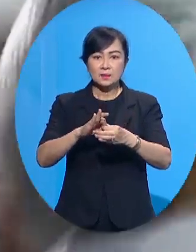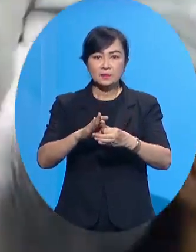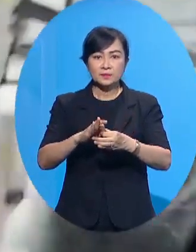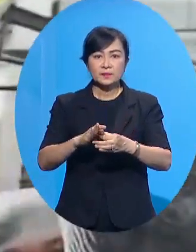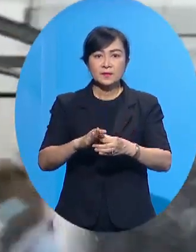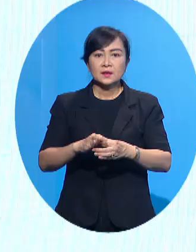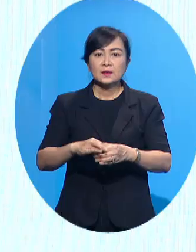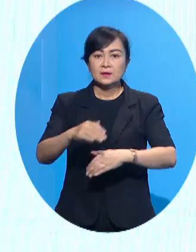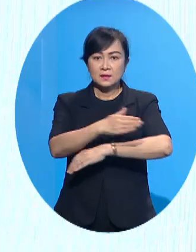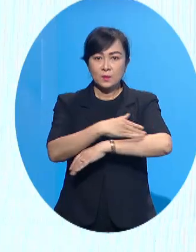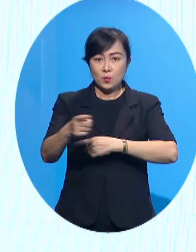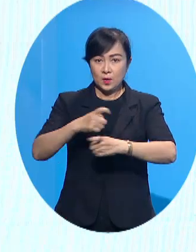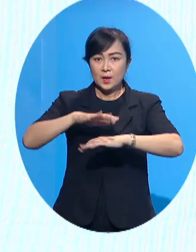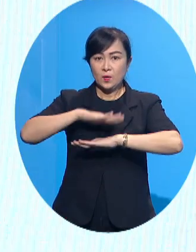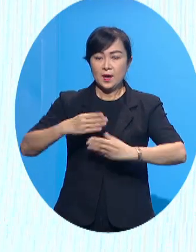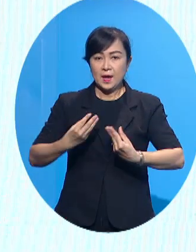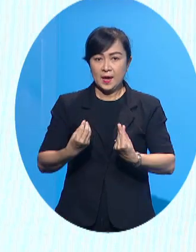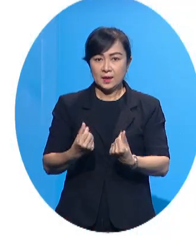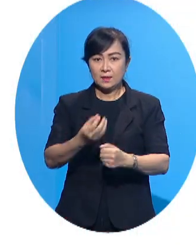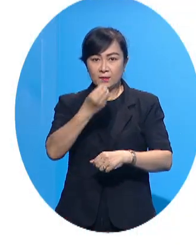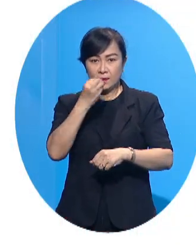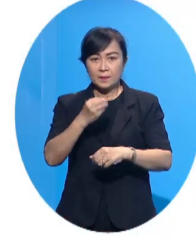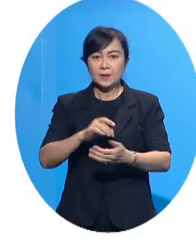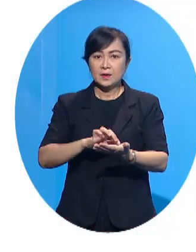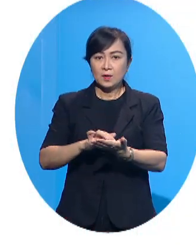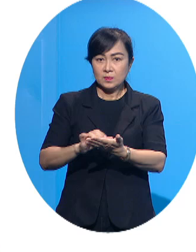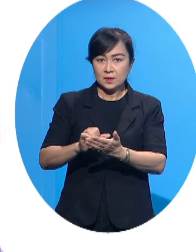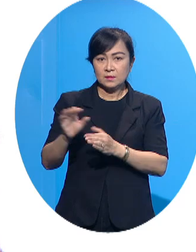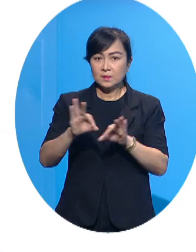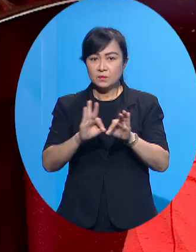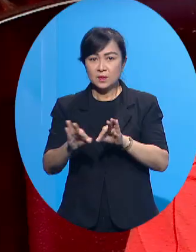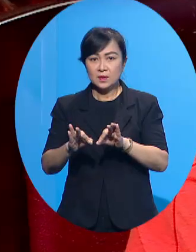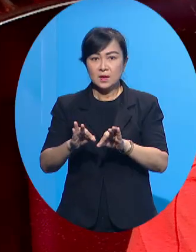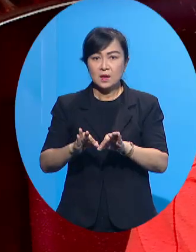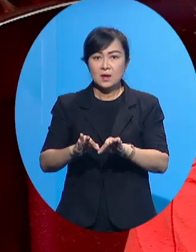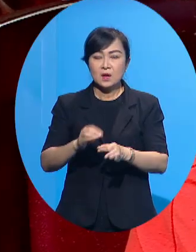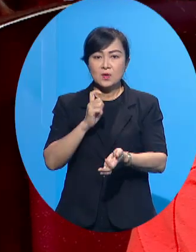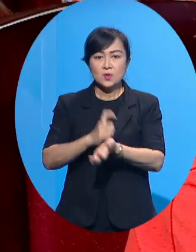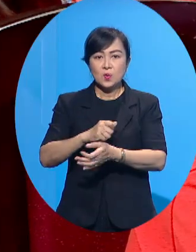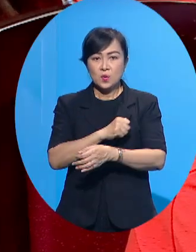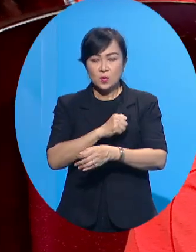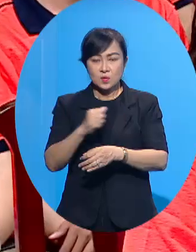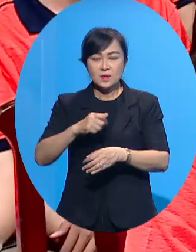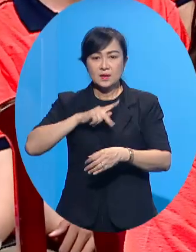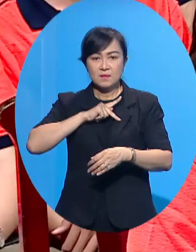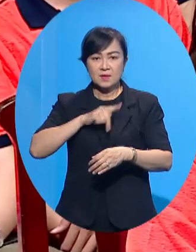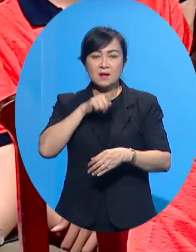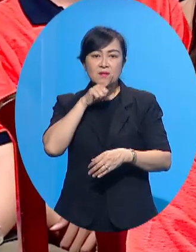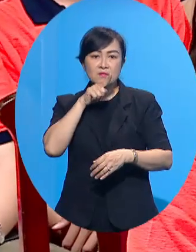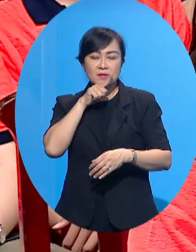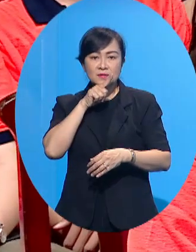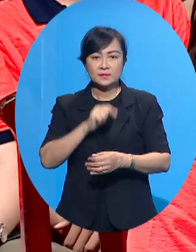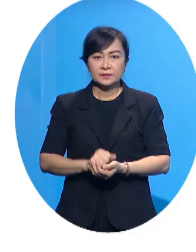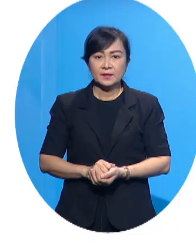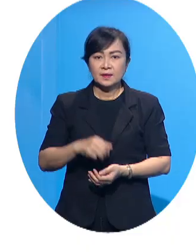tư điển hình giúp quản lý hiệu quả an toàn thực phẩm, vì các công sở của Thành phố Hồ Chí Minh không thể đủ nhân lực để thanh tra, kiểm tra theo kiểu